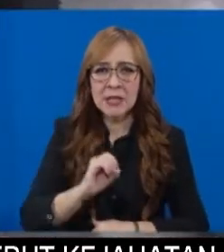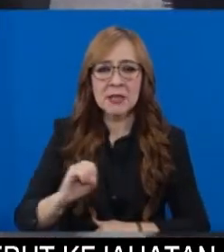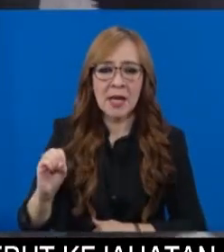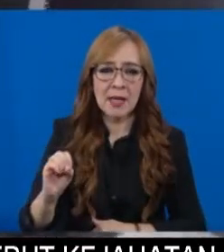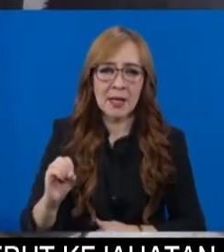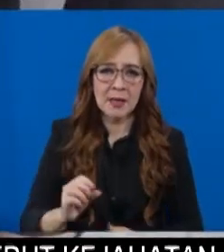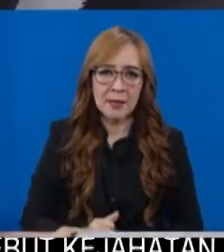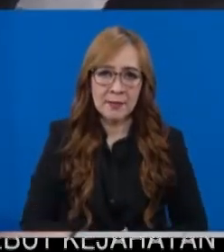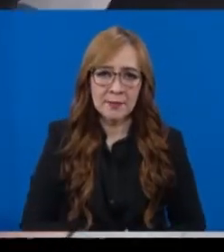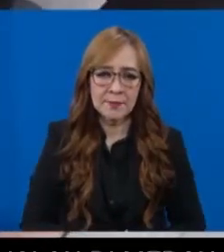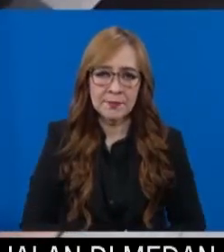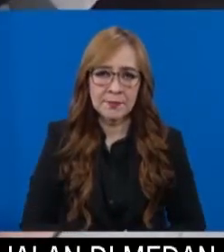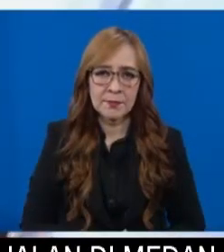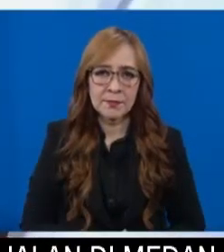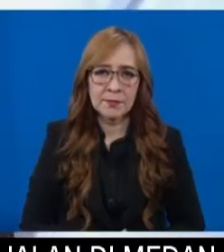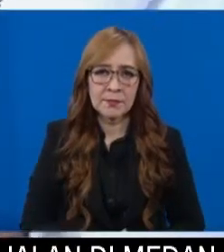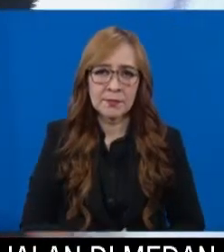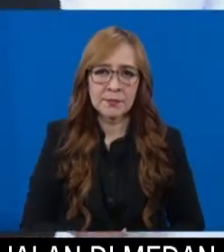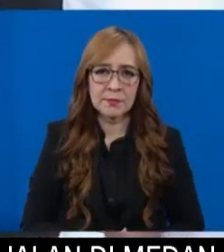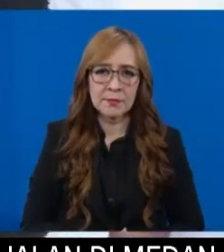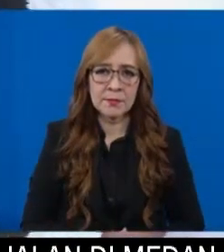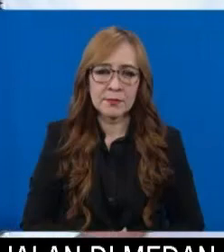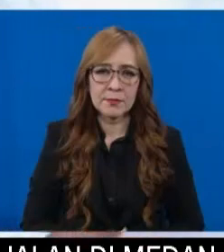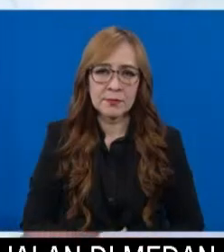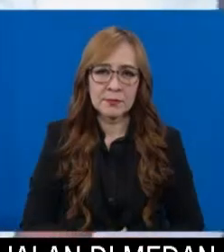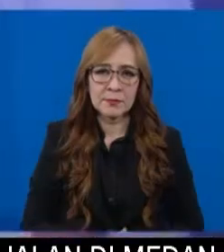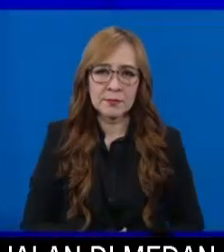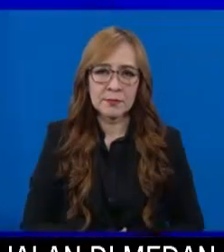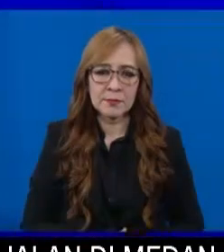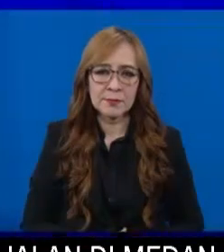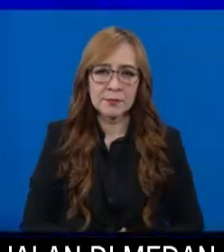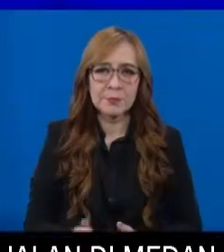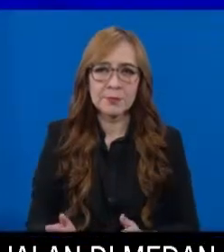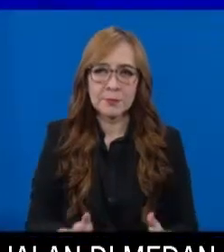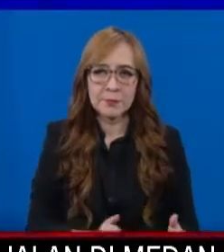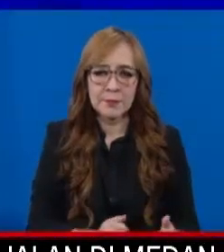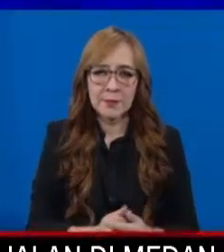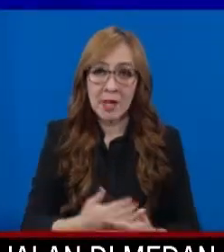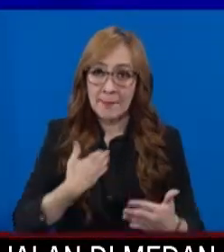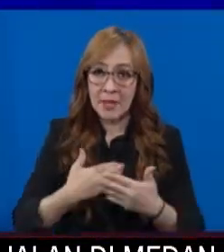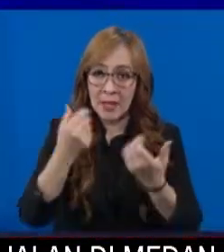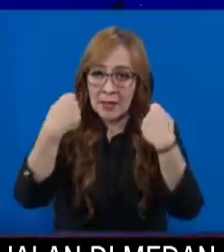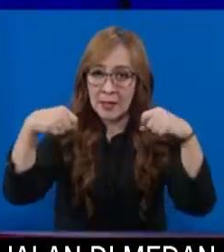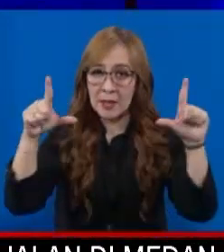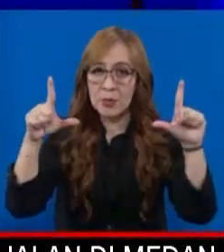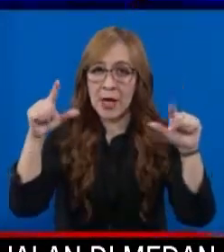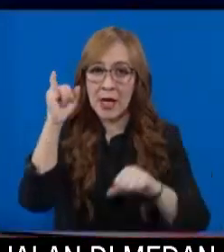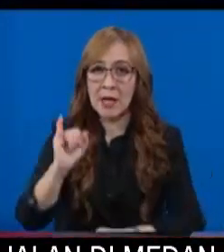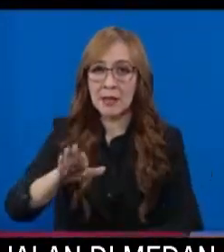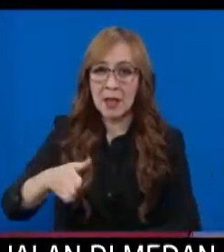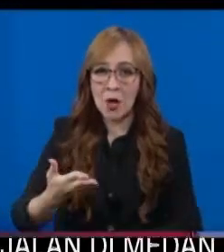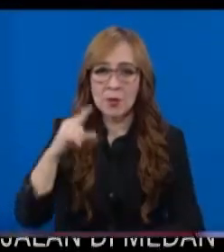per kg tim liputan CNN Indonesia jelang libur Natal dan Tahun Baru pemerintah melakukan